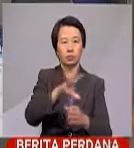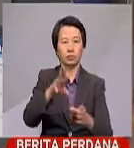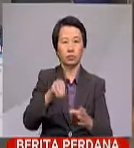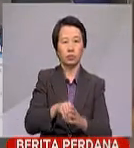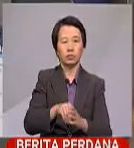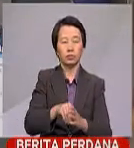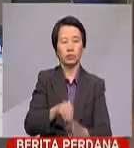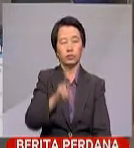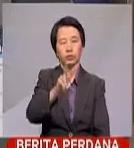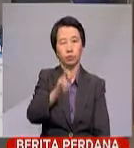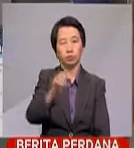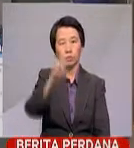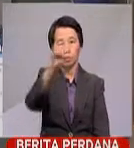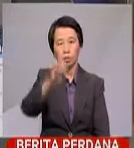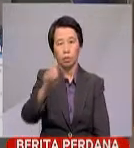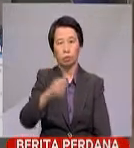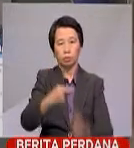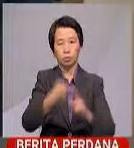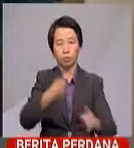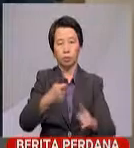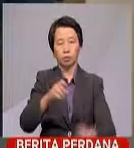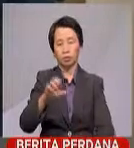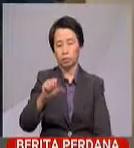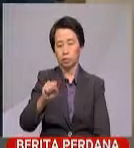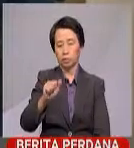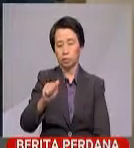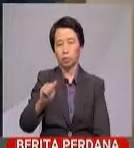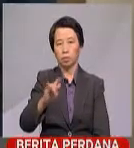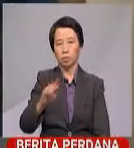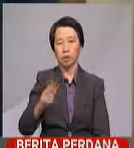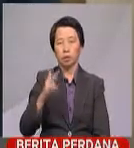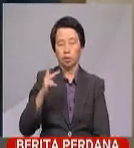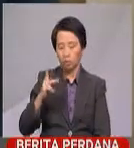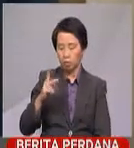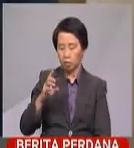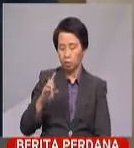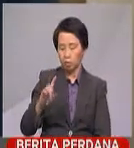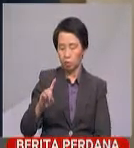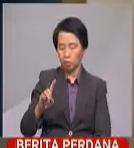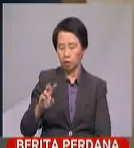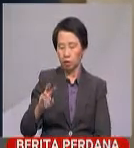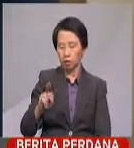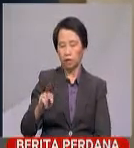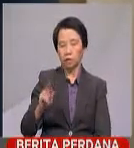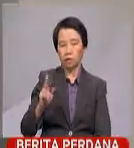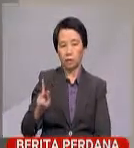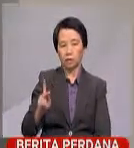dianggar meliputi 20% daripada saiz keluaran dalam negara kasar KDNK.